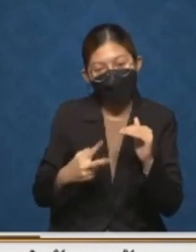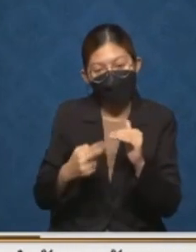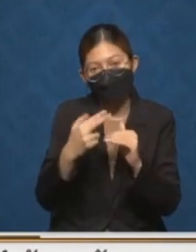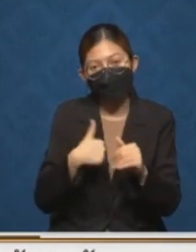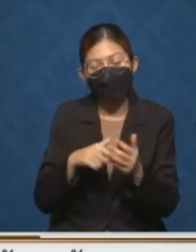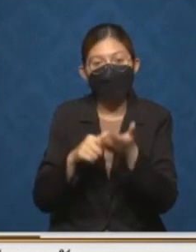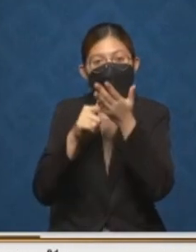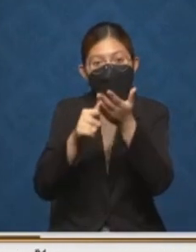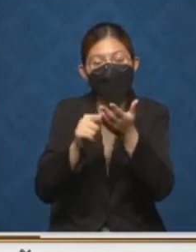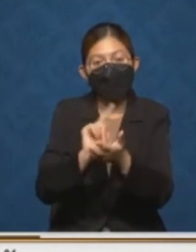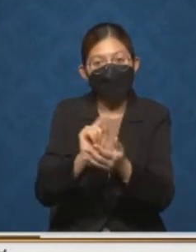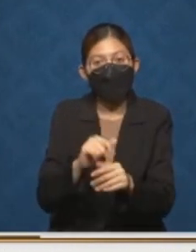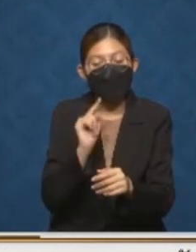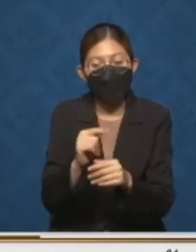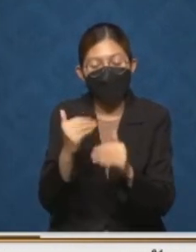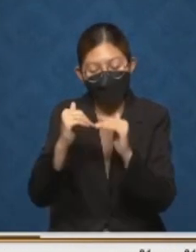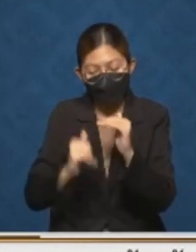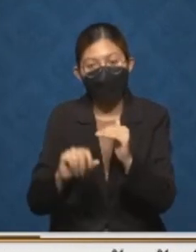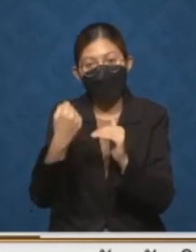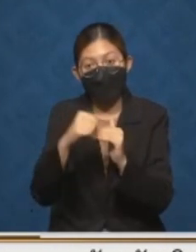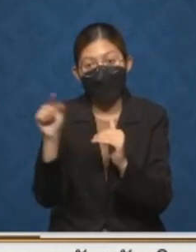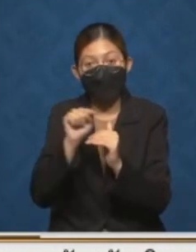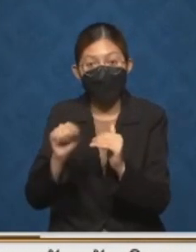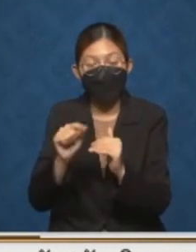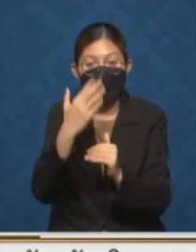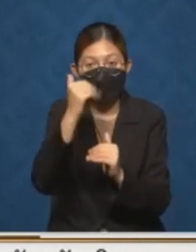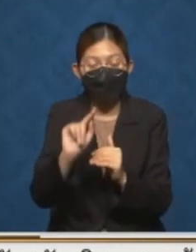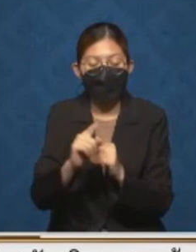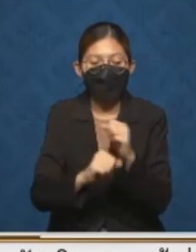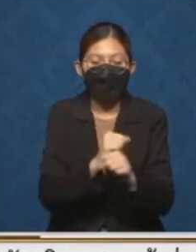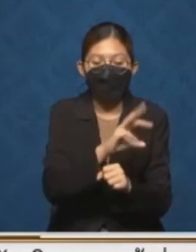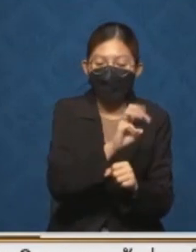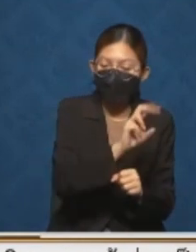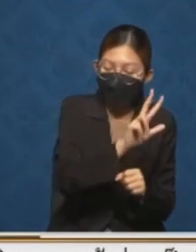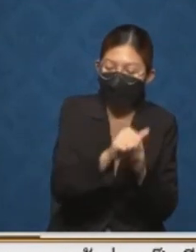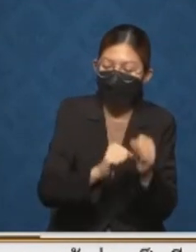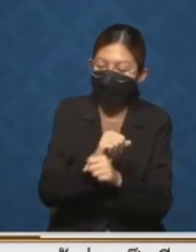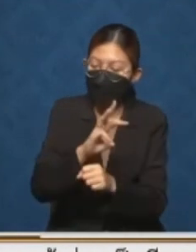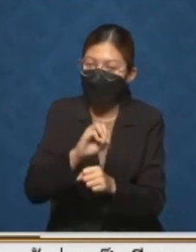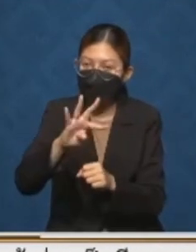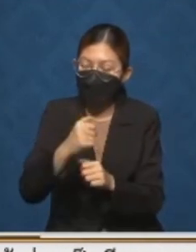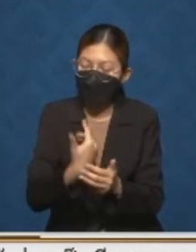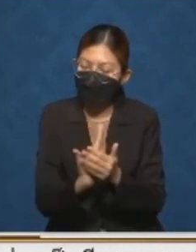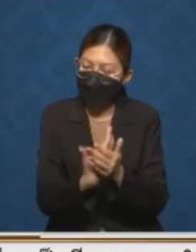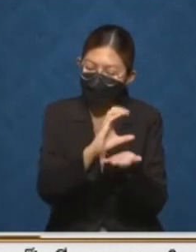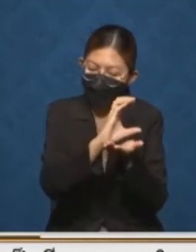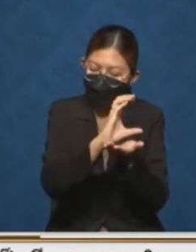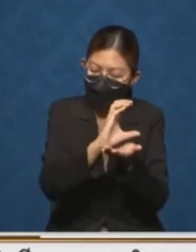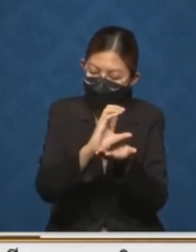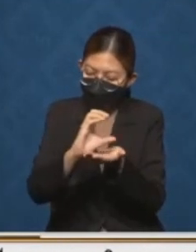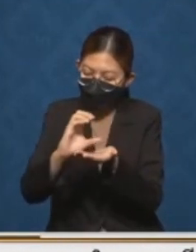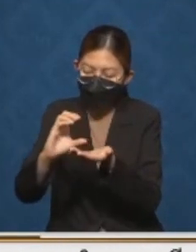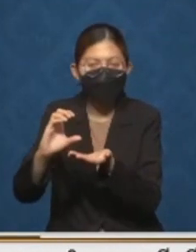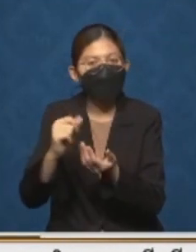ว่าจะต้ปรับรประมาณ 10%นองจากปี 63-64ี่ผ่านมาใช้งบประมาณได้อย่างไม่เต็เมเต